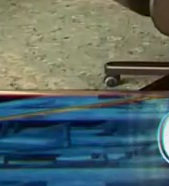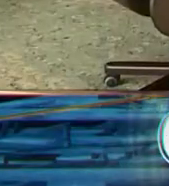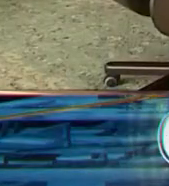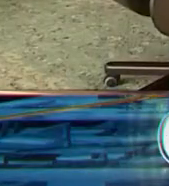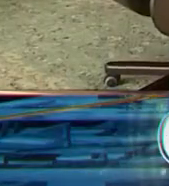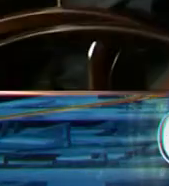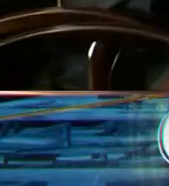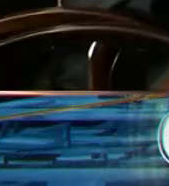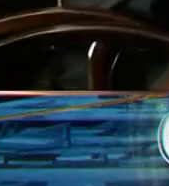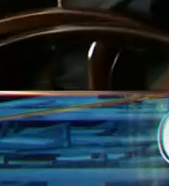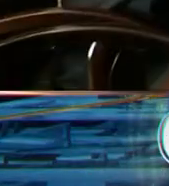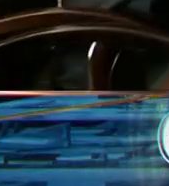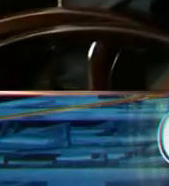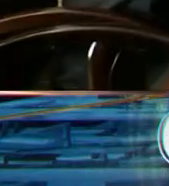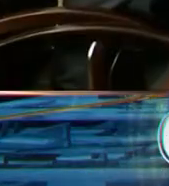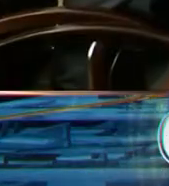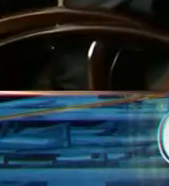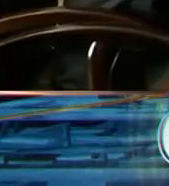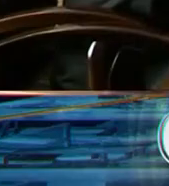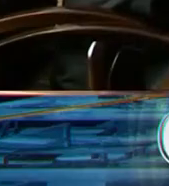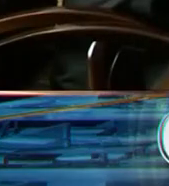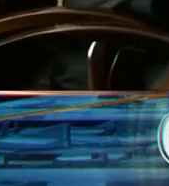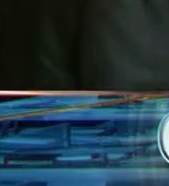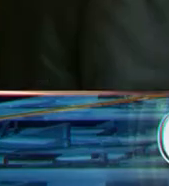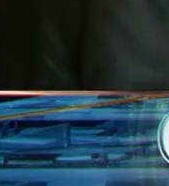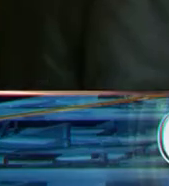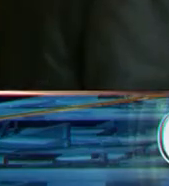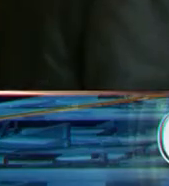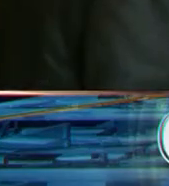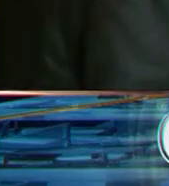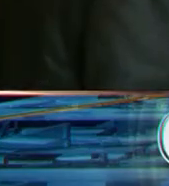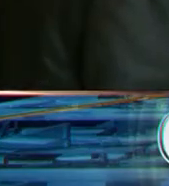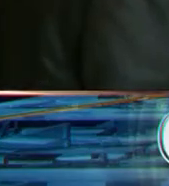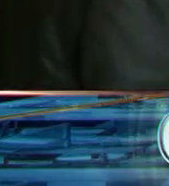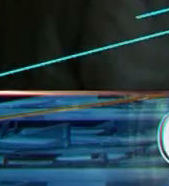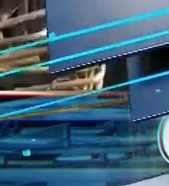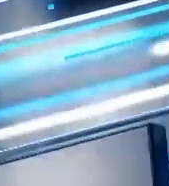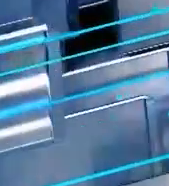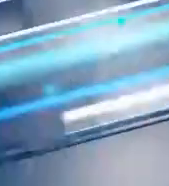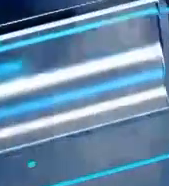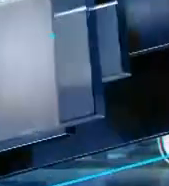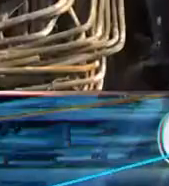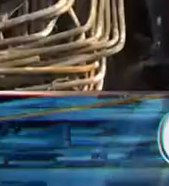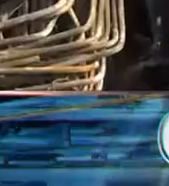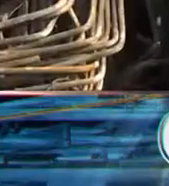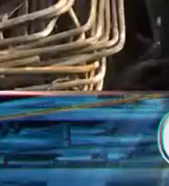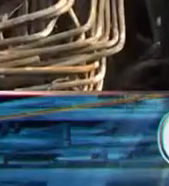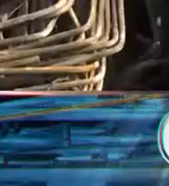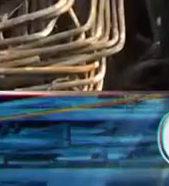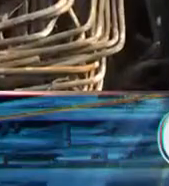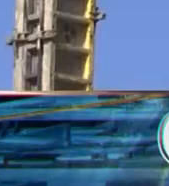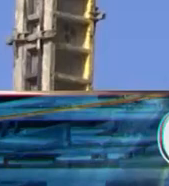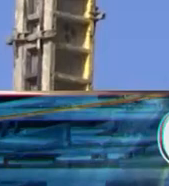Кадровые перестановки. Назначен новый директор регионального фонда развития предпринимательства ДАМУ. А мы ждем